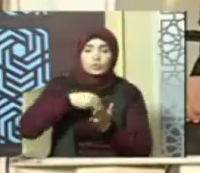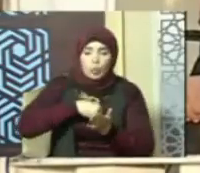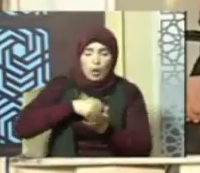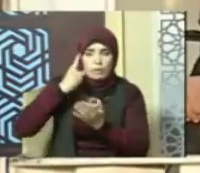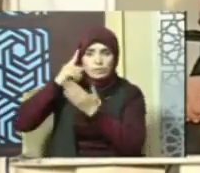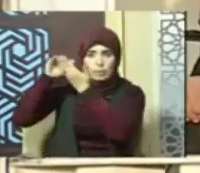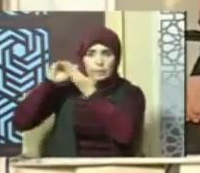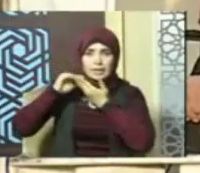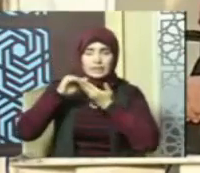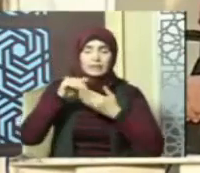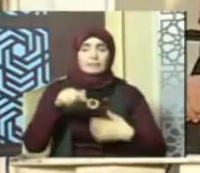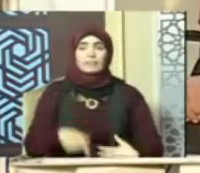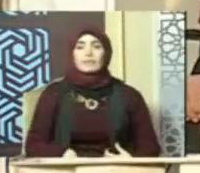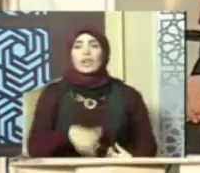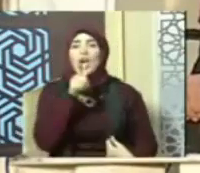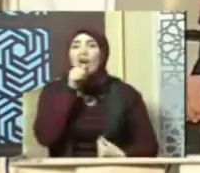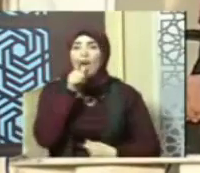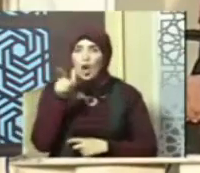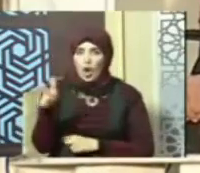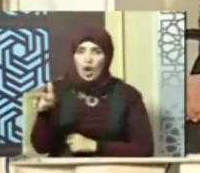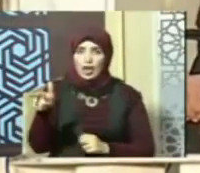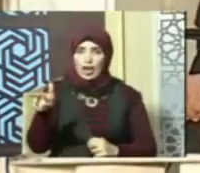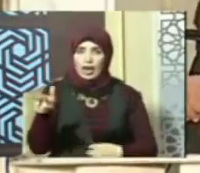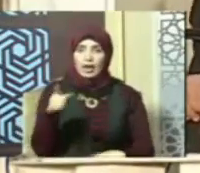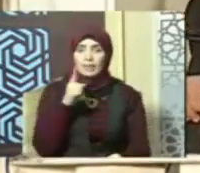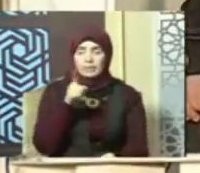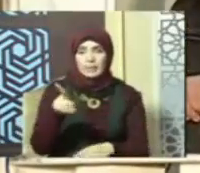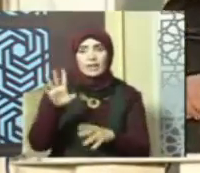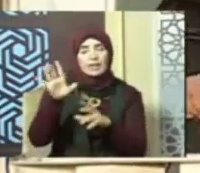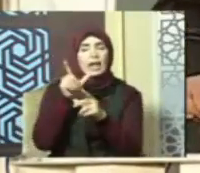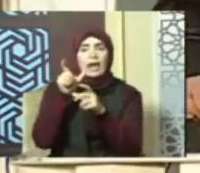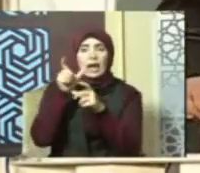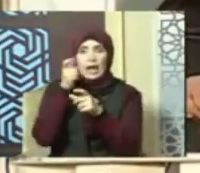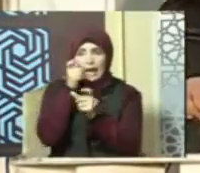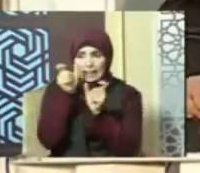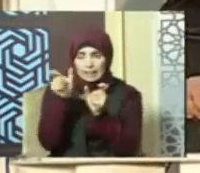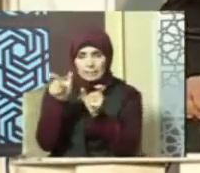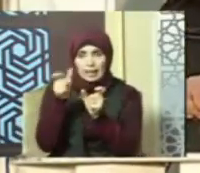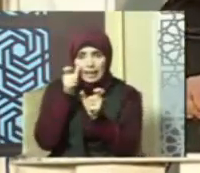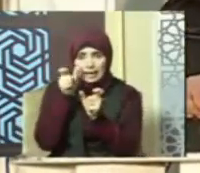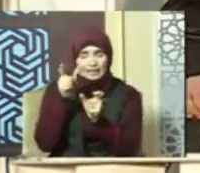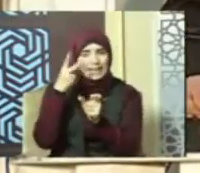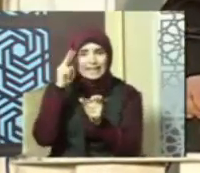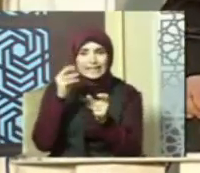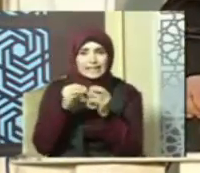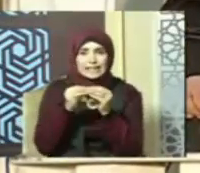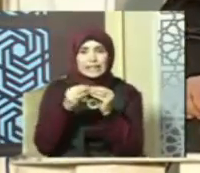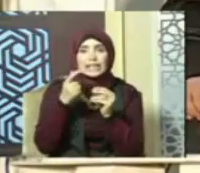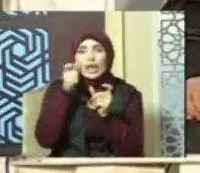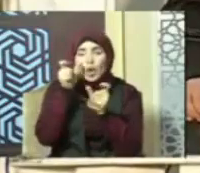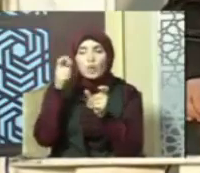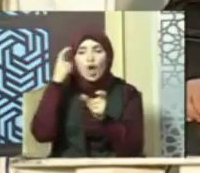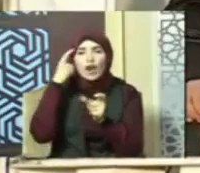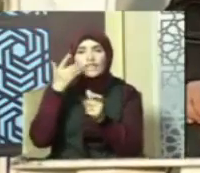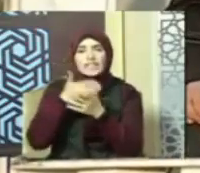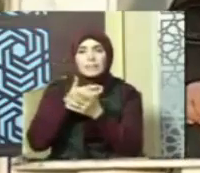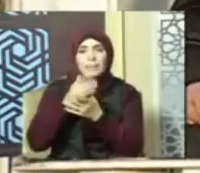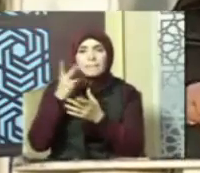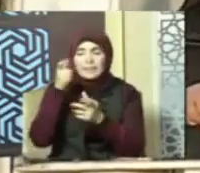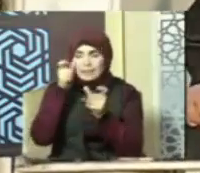وسلم: اعقلها وتوكل. ومعنى ذلك خذ